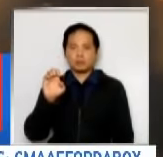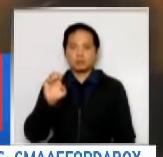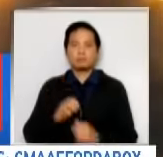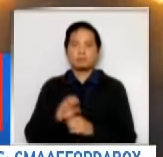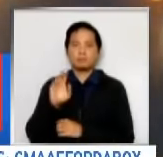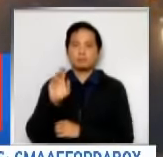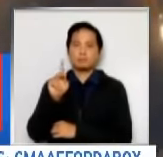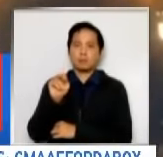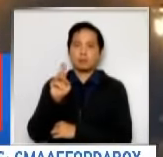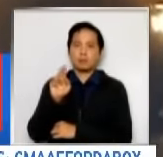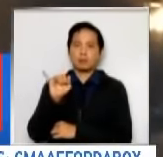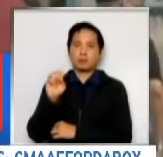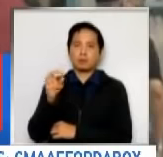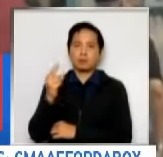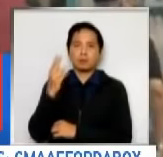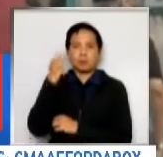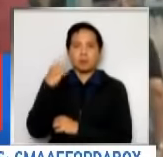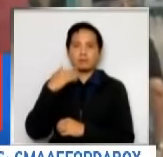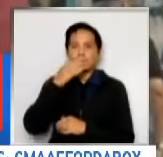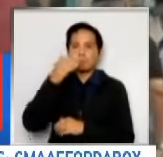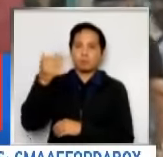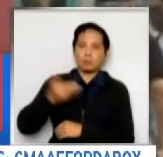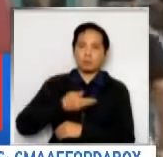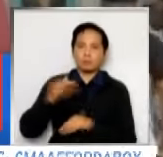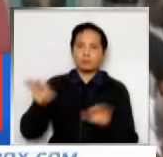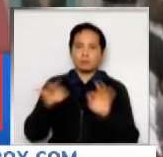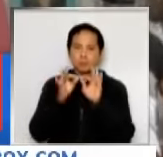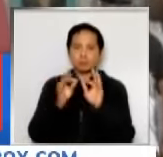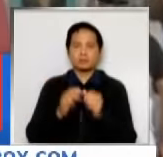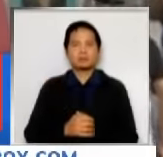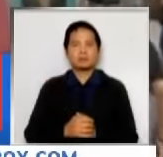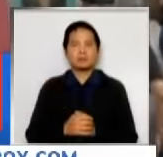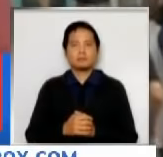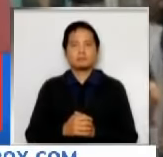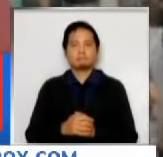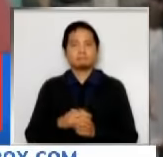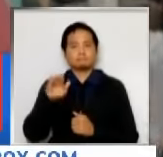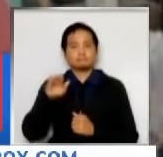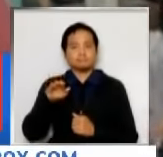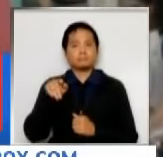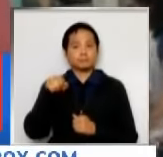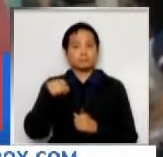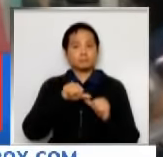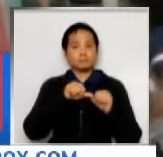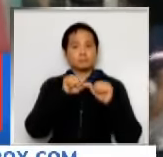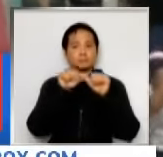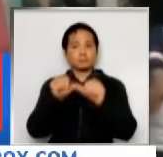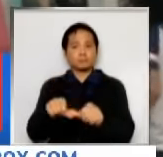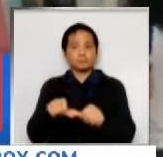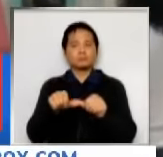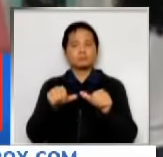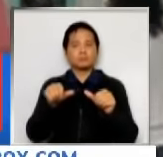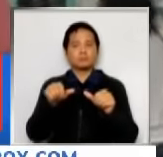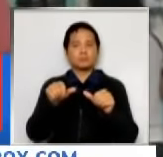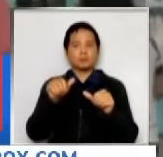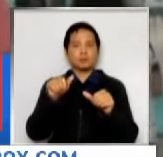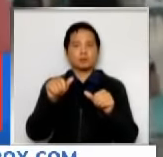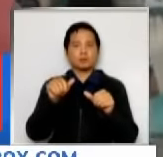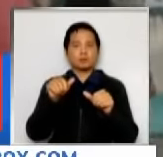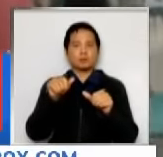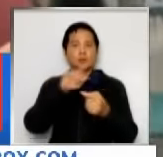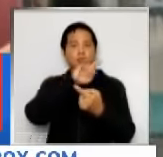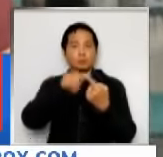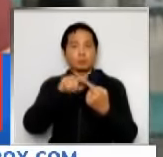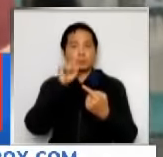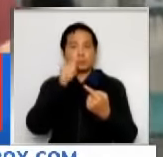Mass. Ang imahen ng Senyor Santo Niño, Igan, mananatili dito hanggang bukas dahil mananatili dito para sa isasagawa